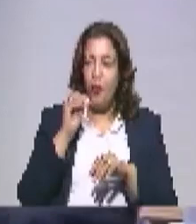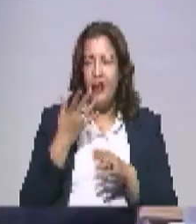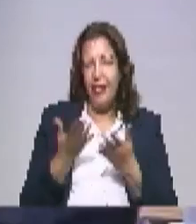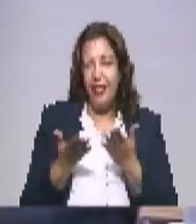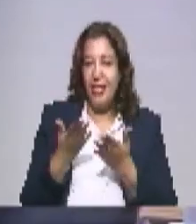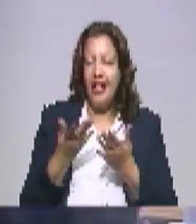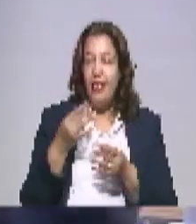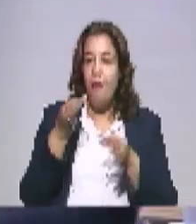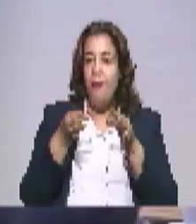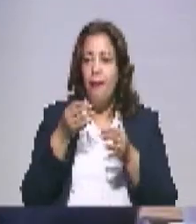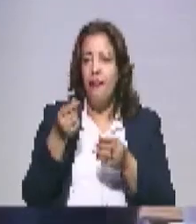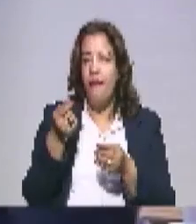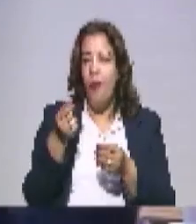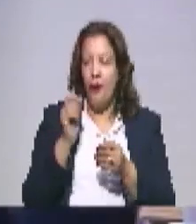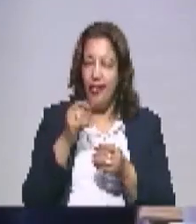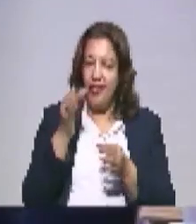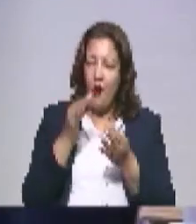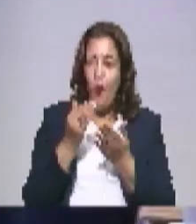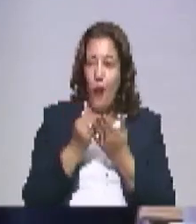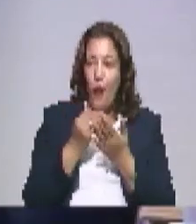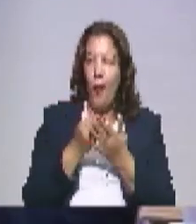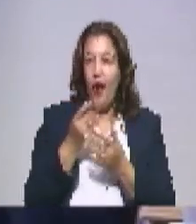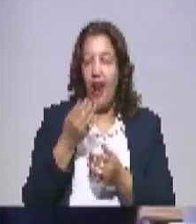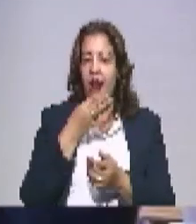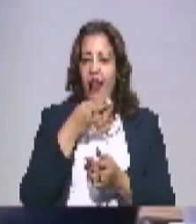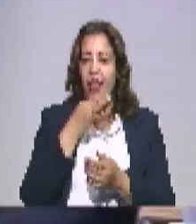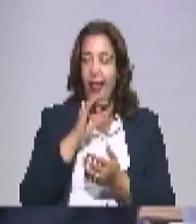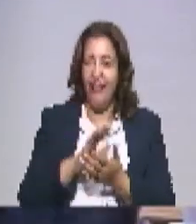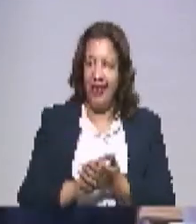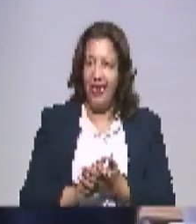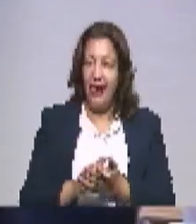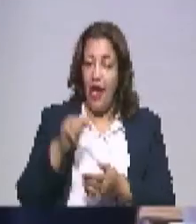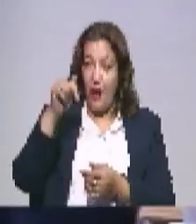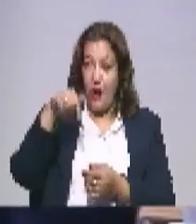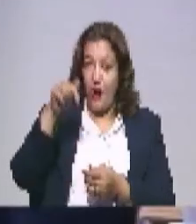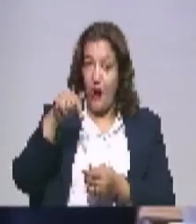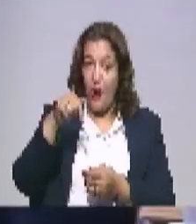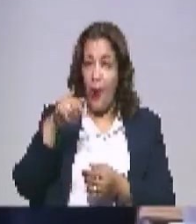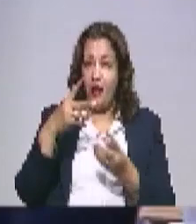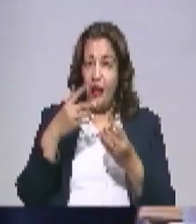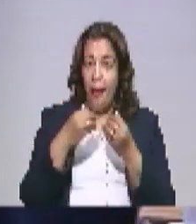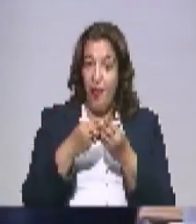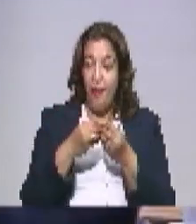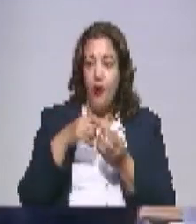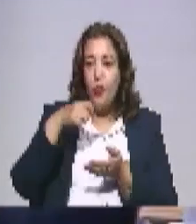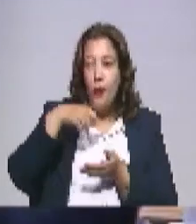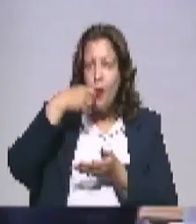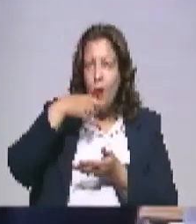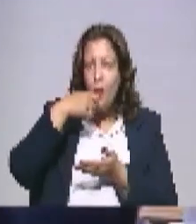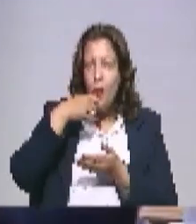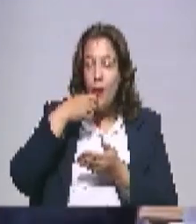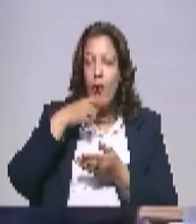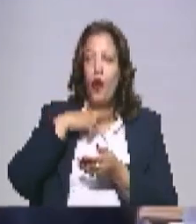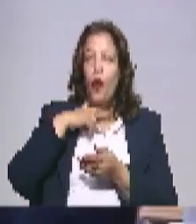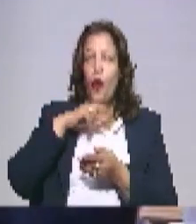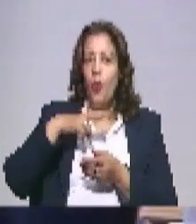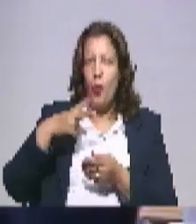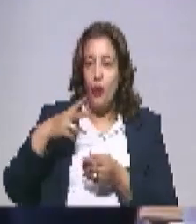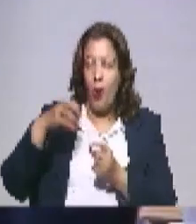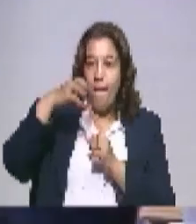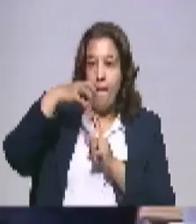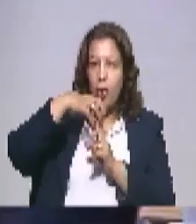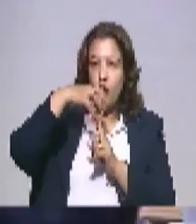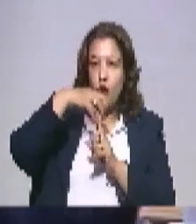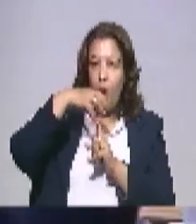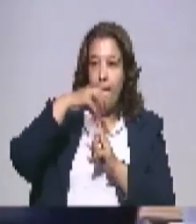الميزانية وبنخفف الحمولة شوية كده، معانا شوربة خضار بالمشروم بشكل